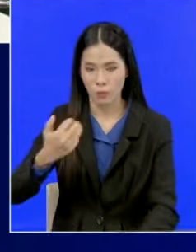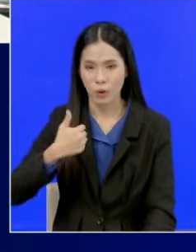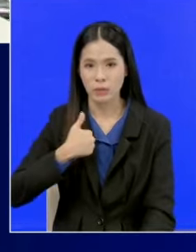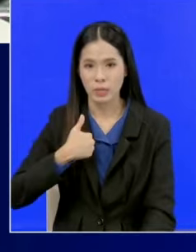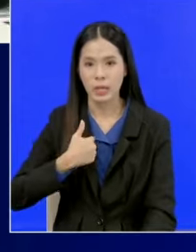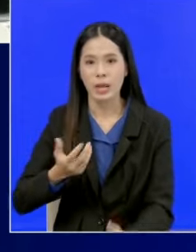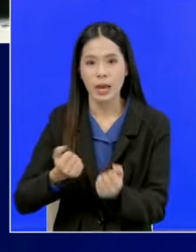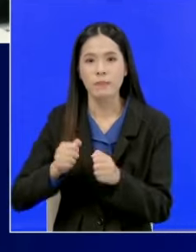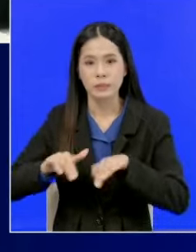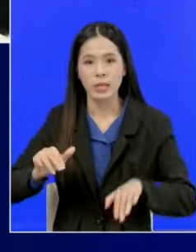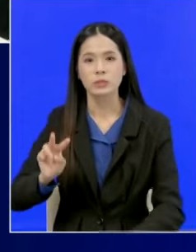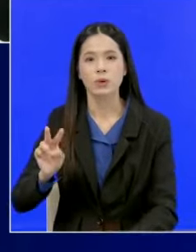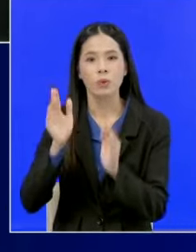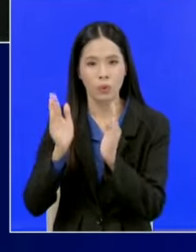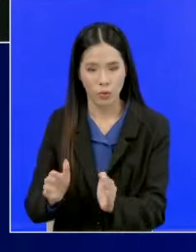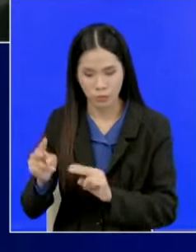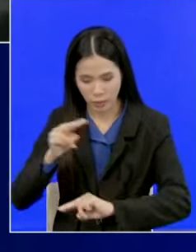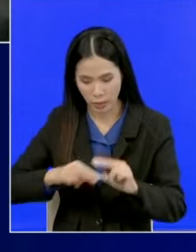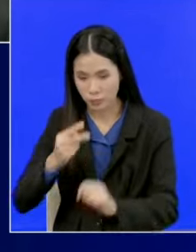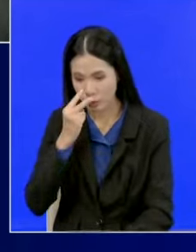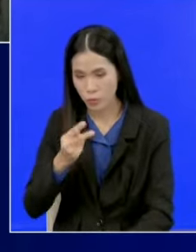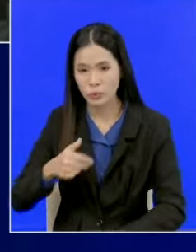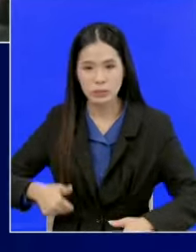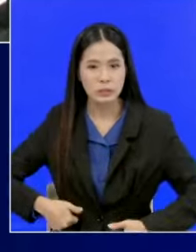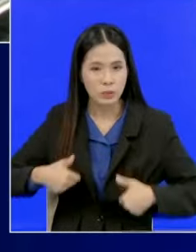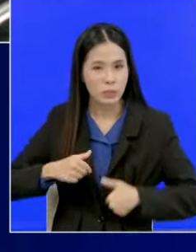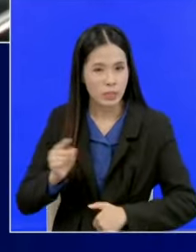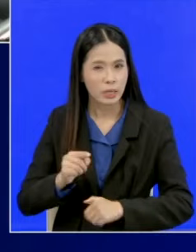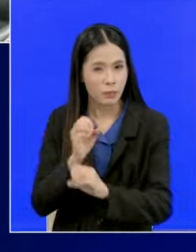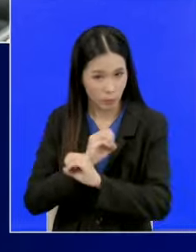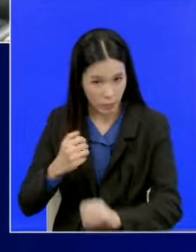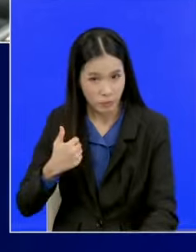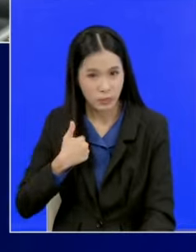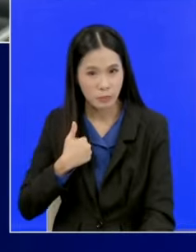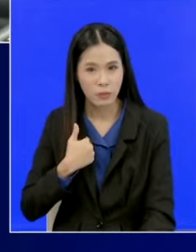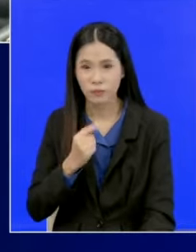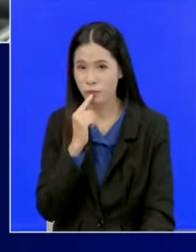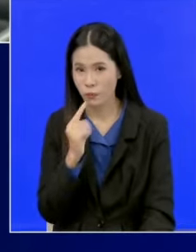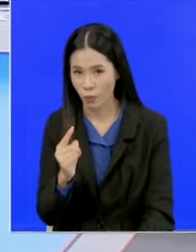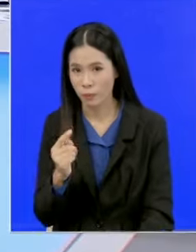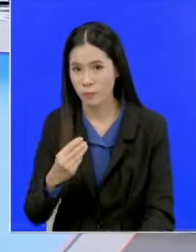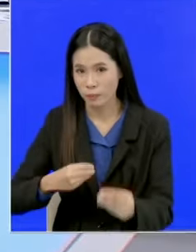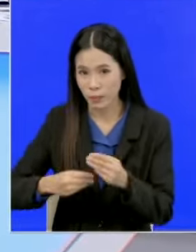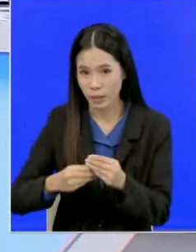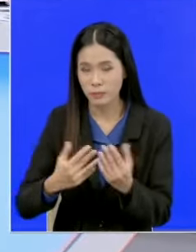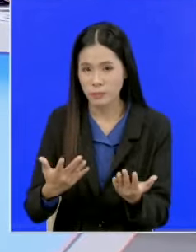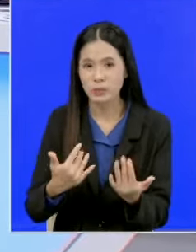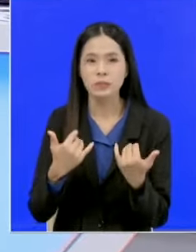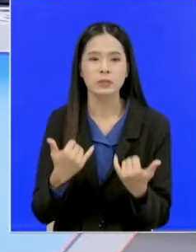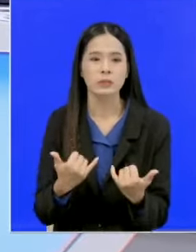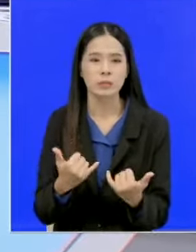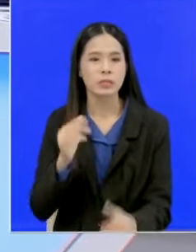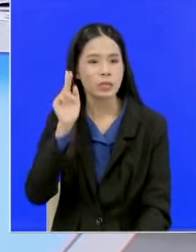ารับเด็กมาเลี้ยงด้วยอีก2คนก็จะไปดูว่าเด็กความเป็นอยู่เป็นยังไงปลอดภัยไหม โดนอีกหรือเปล่า ครับ ข่าวนี้เนี่ย